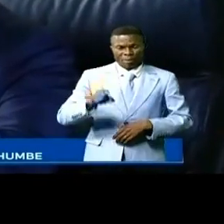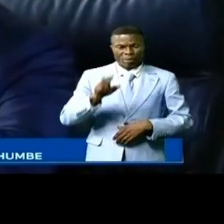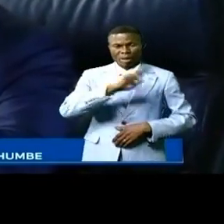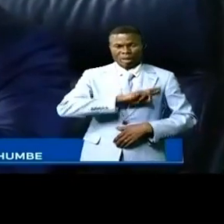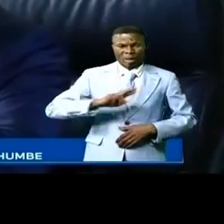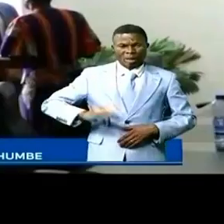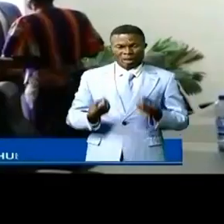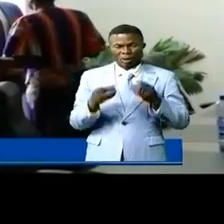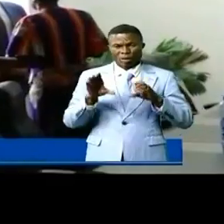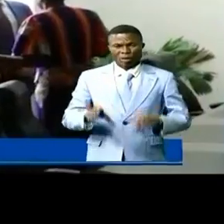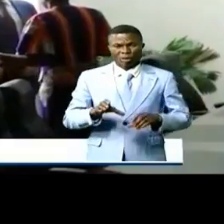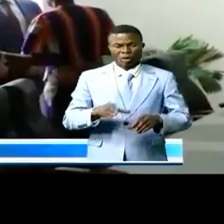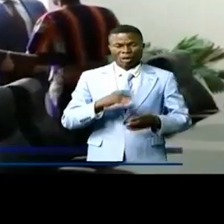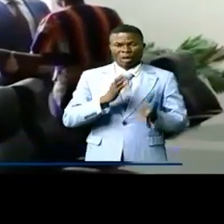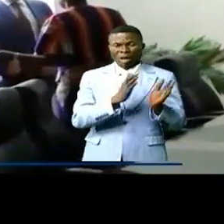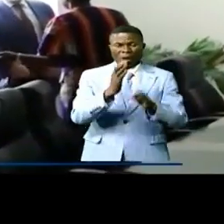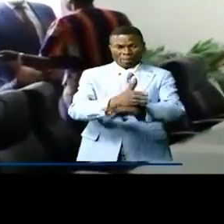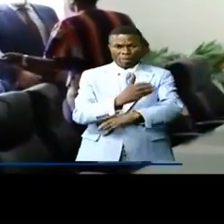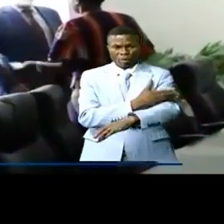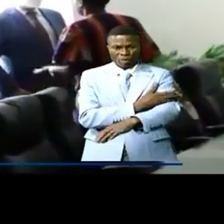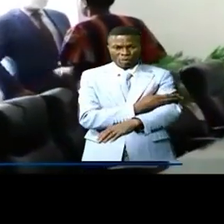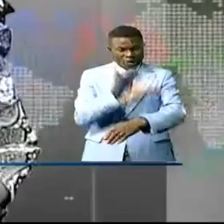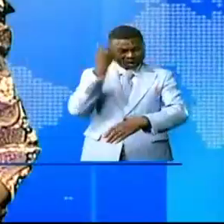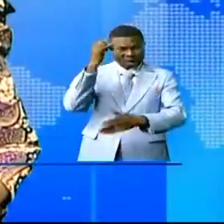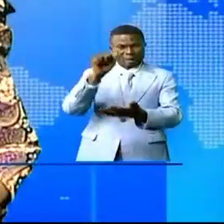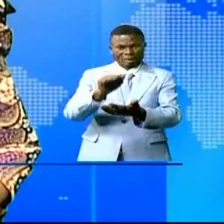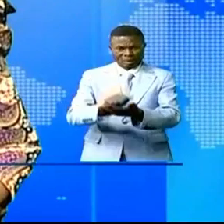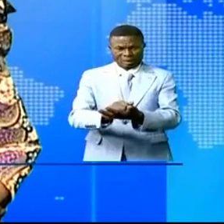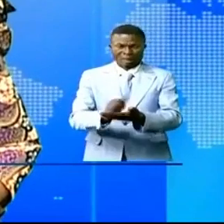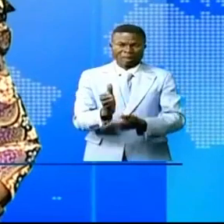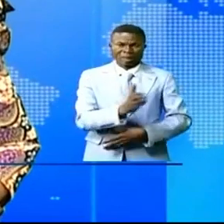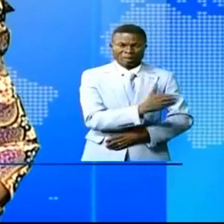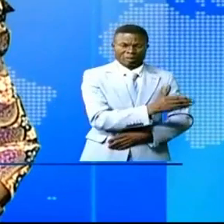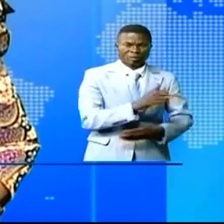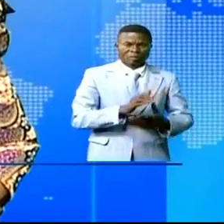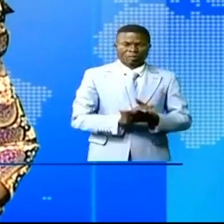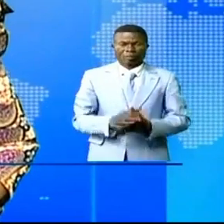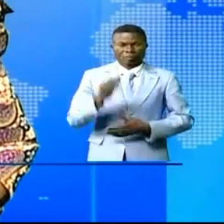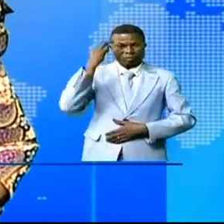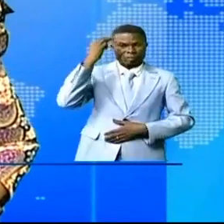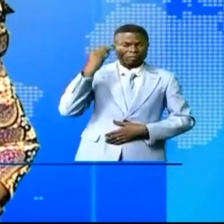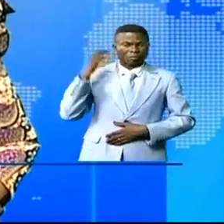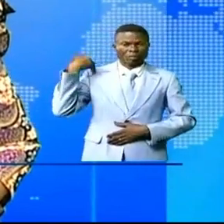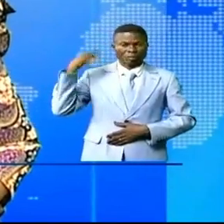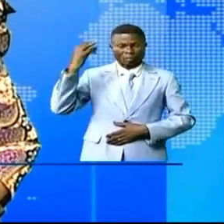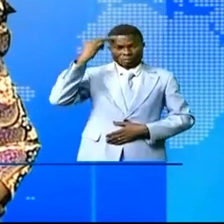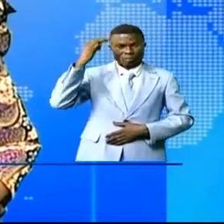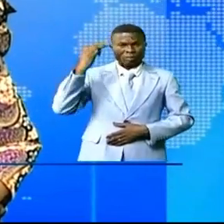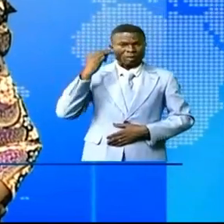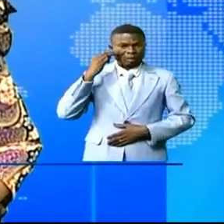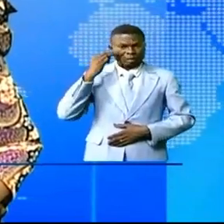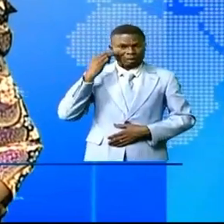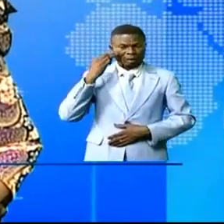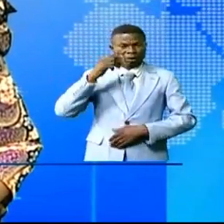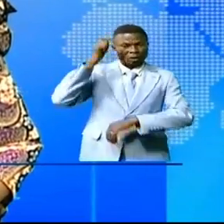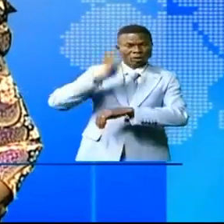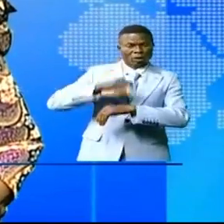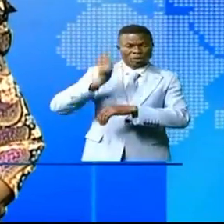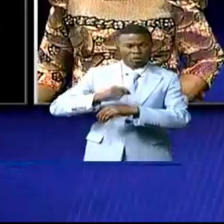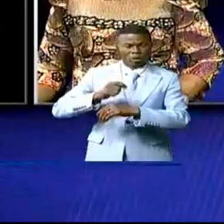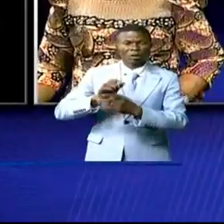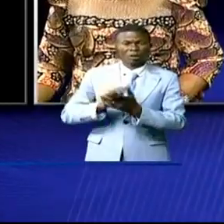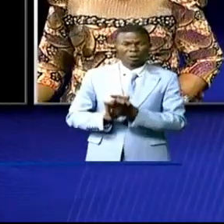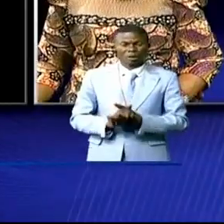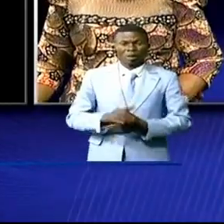fasse des progrès dans cette direction et la ministre d'état ministre de la justice et garde des sceaux aux